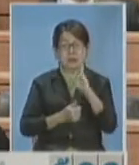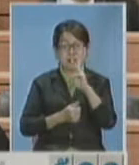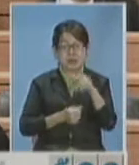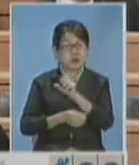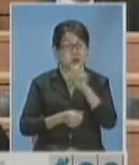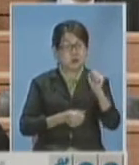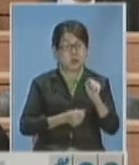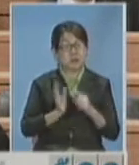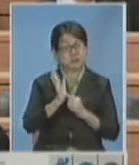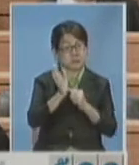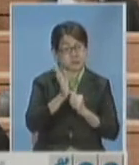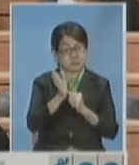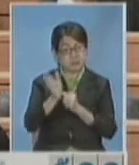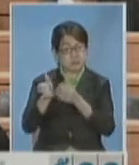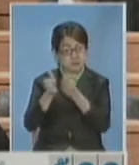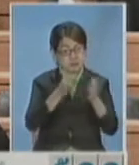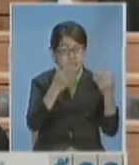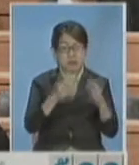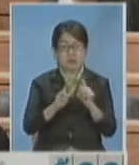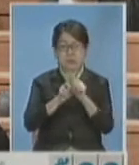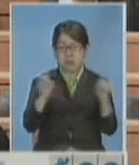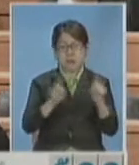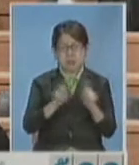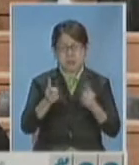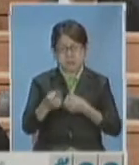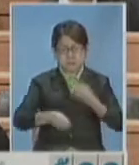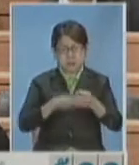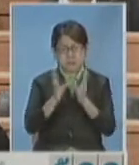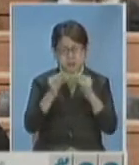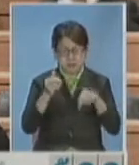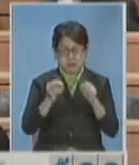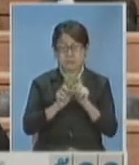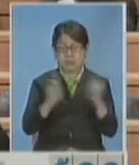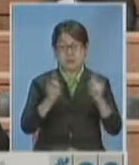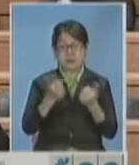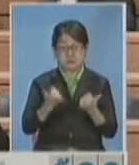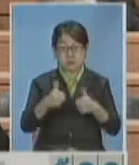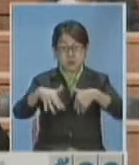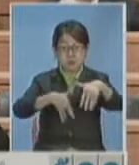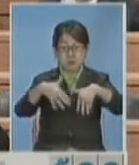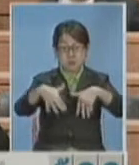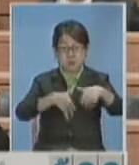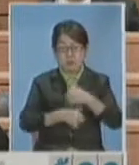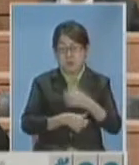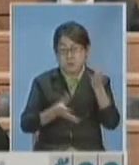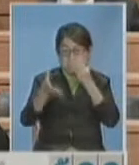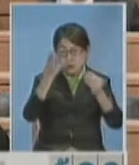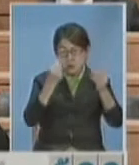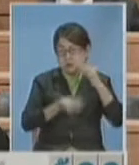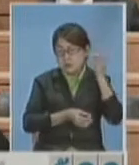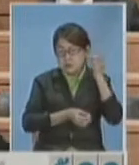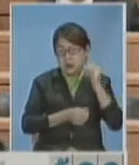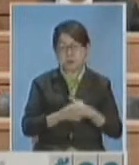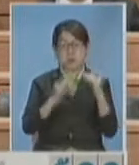รรมธิการแต่ละคณะนั้นมันแตกต่างจากการอภิปรายในที่ประชุมแห่งนี้เพราะตรงนี้สาธารณชนทั้งประเทศได้มีส่วนร่วมรับรู้ซึ่